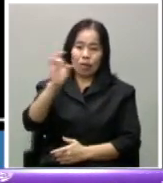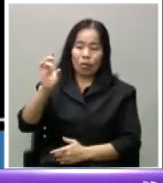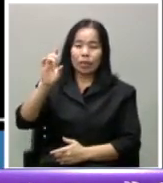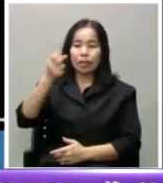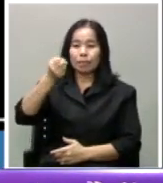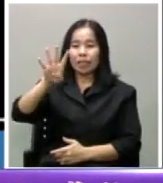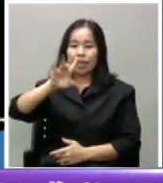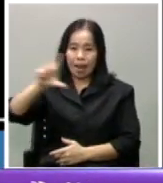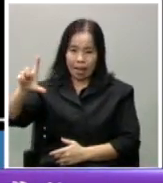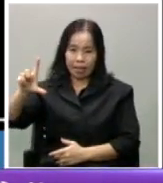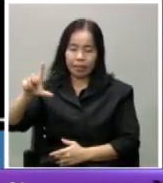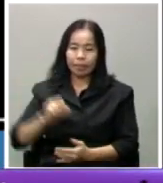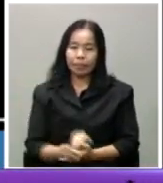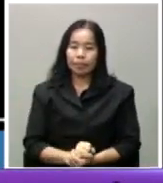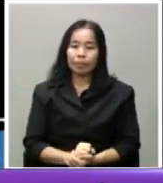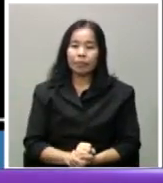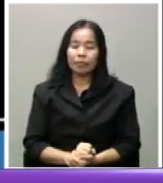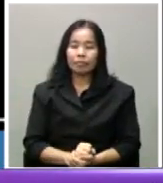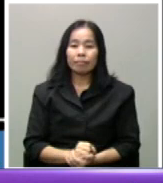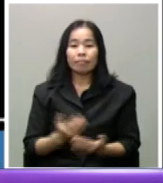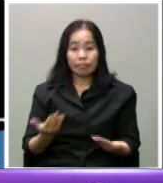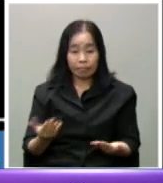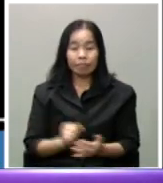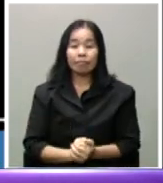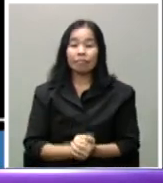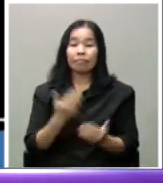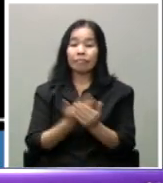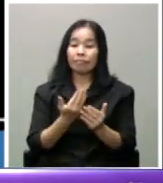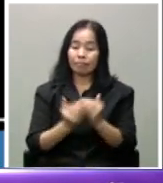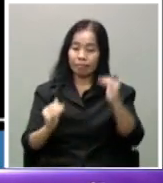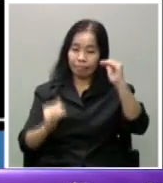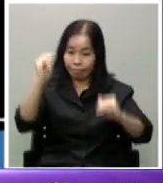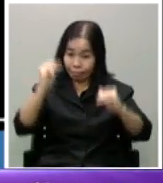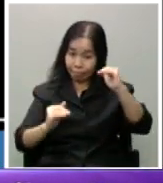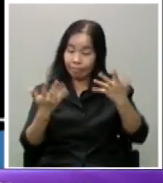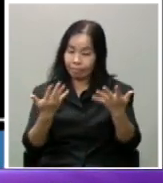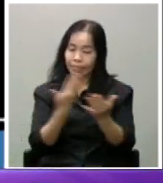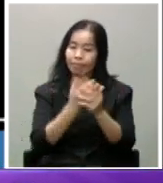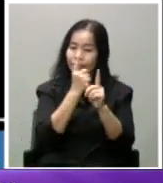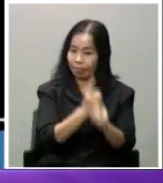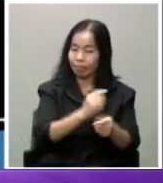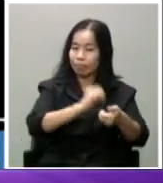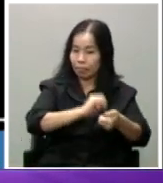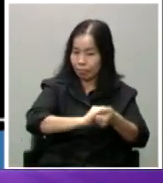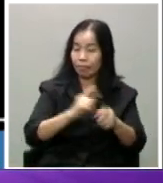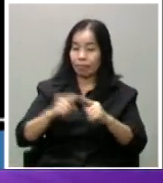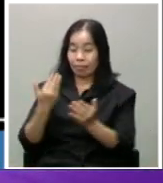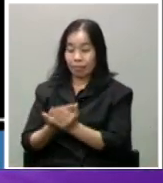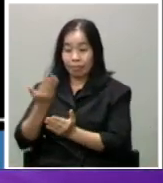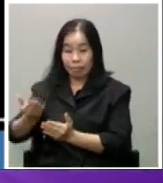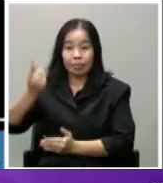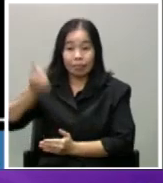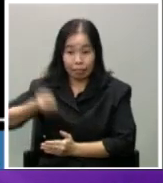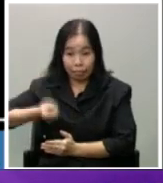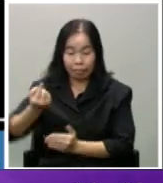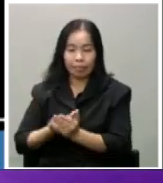714ล้านบาทครับอันนี้คือราคาขวามือนี่คือราคาประมูลตามสัญญานะครับส่วนราคาที่เราซื้อขายกันได้ตามที่เ